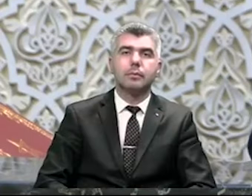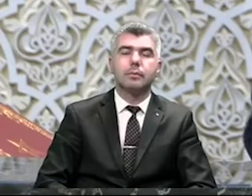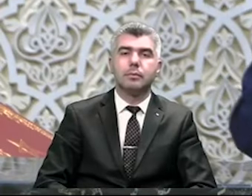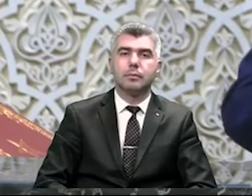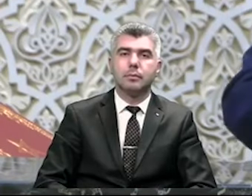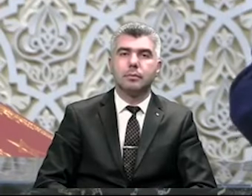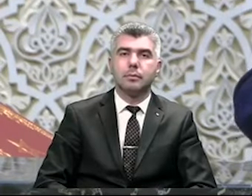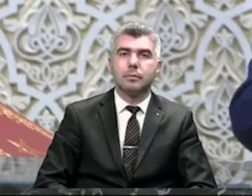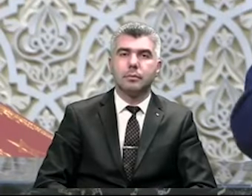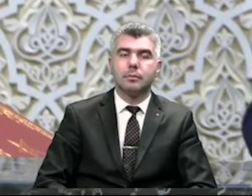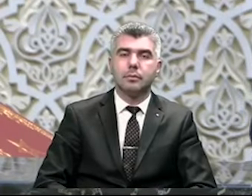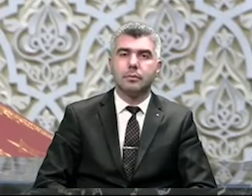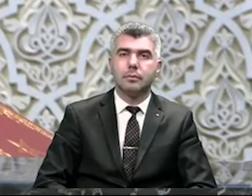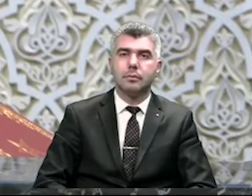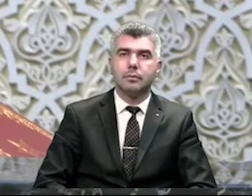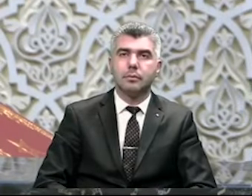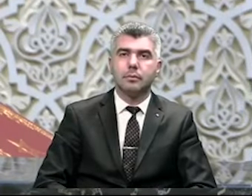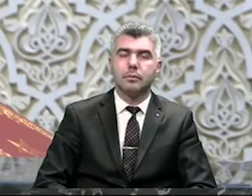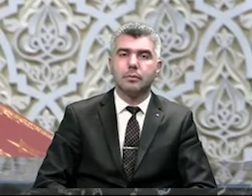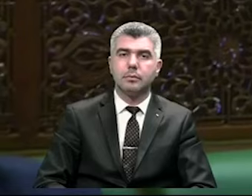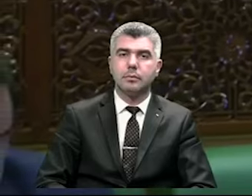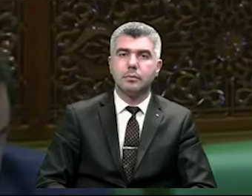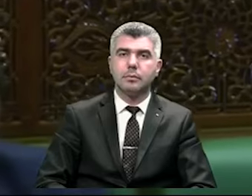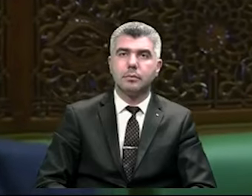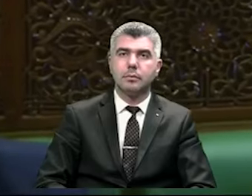تفضلوا الس رابط سي خمار تفضلوا السيد